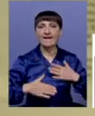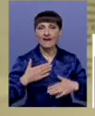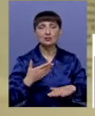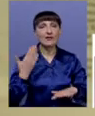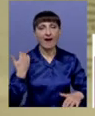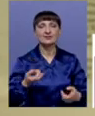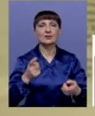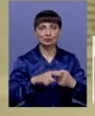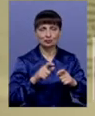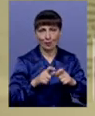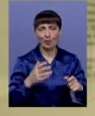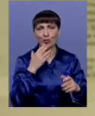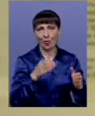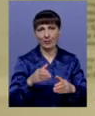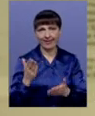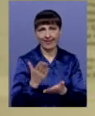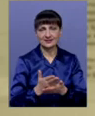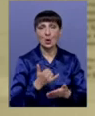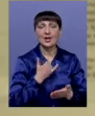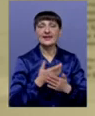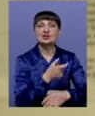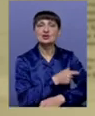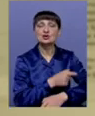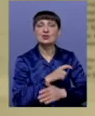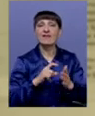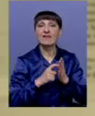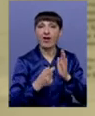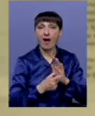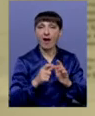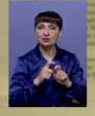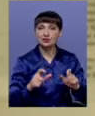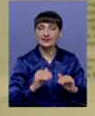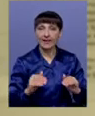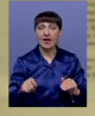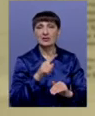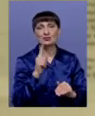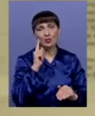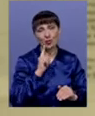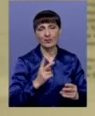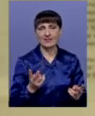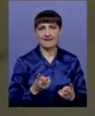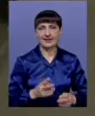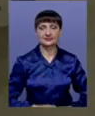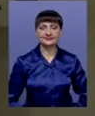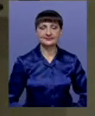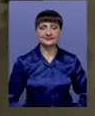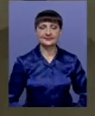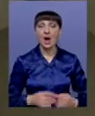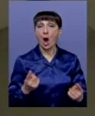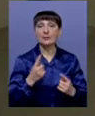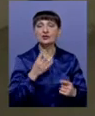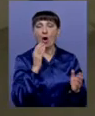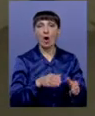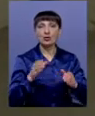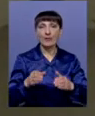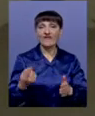раньше подключили школу к отоплению. У нас есть дежурные классы. Хотелось бы, чтобы они учились в удобстве. Обычно отопительный